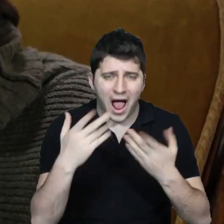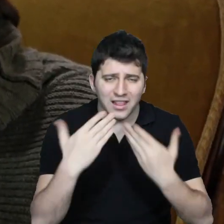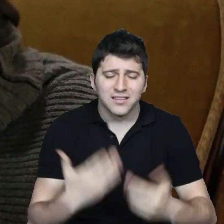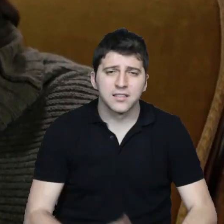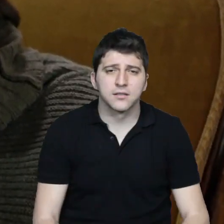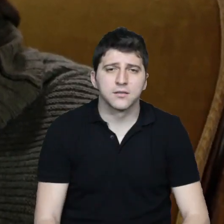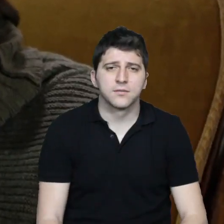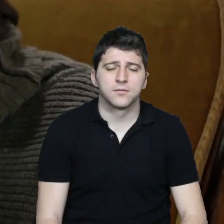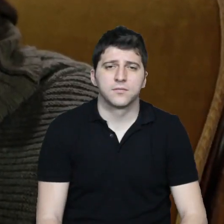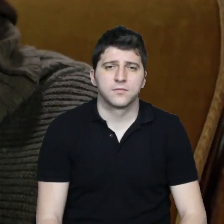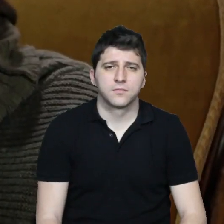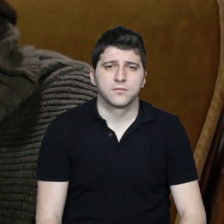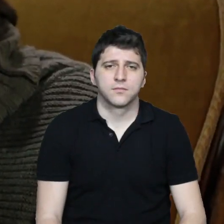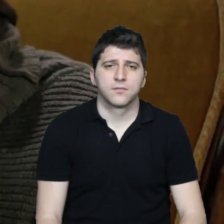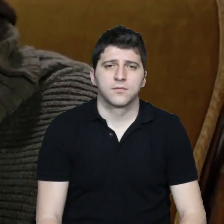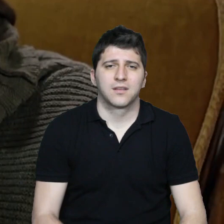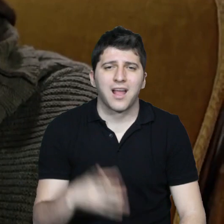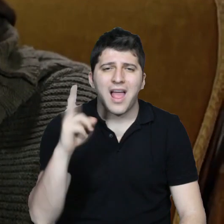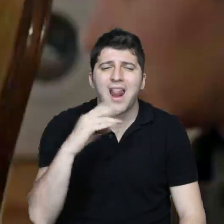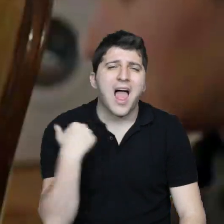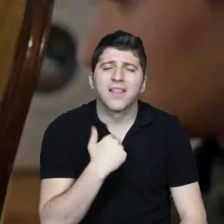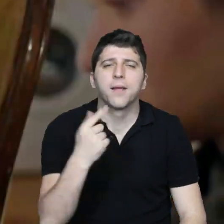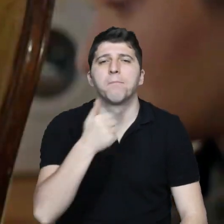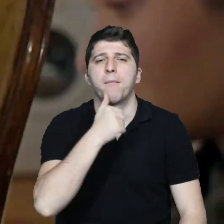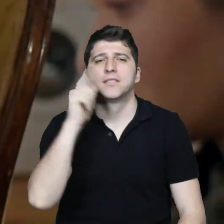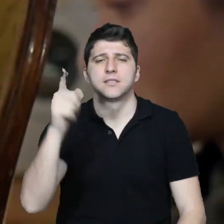anlat. Rahmetli annemin babası.